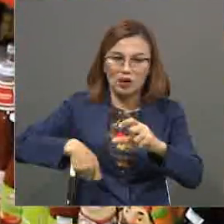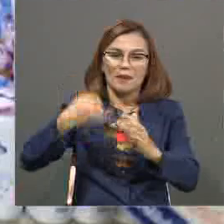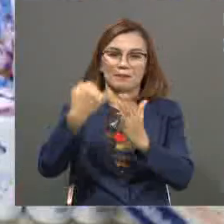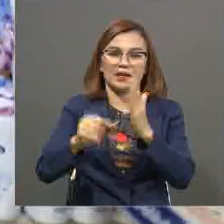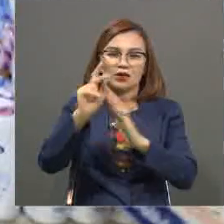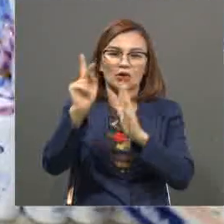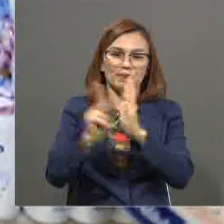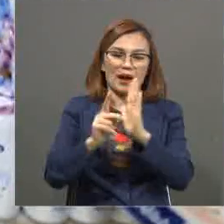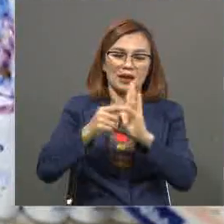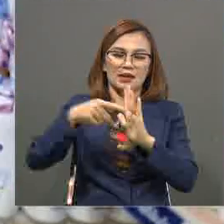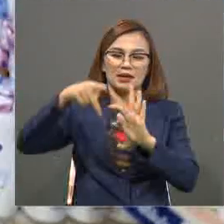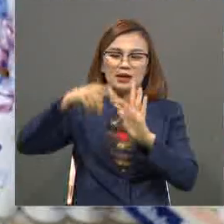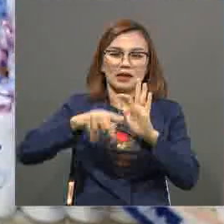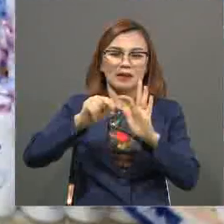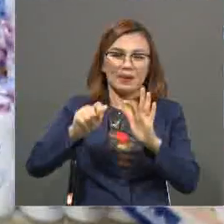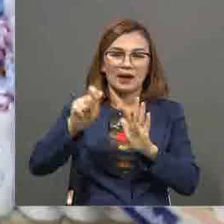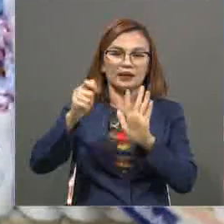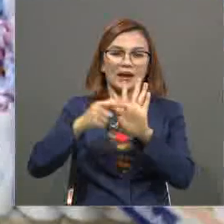อาญานะครับ